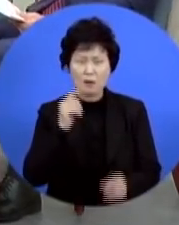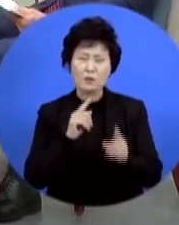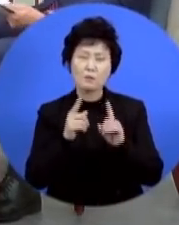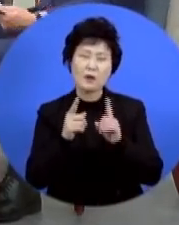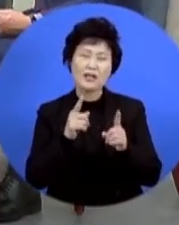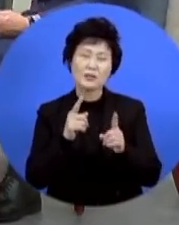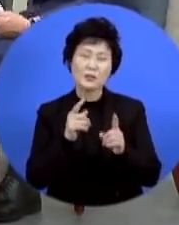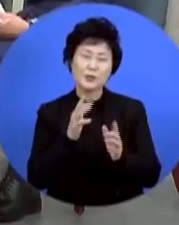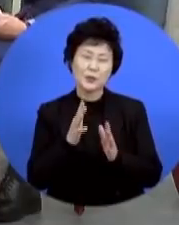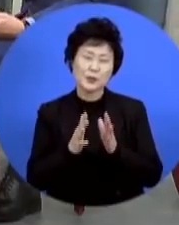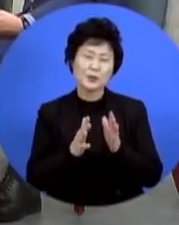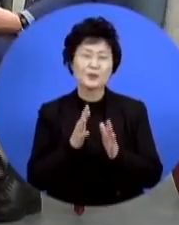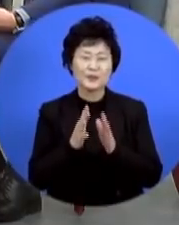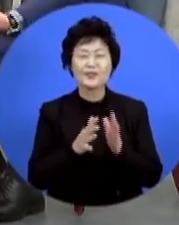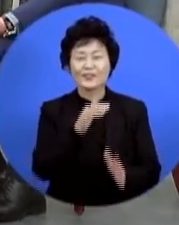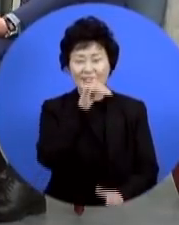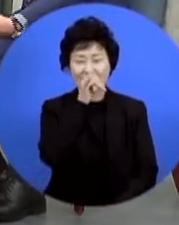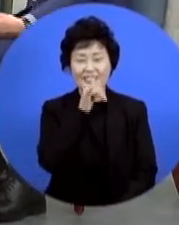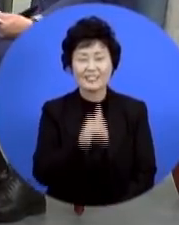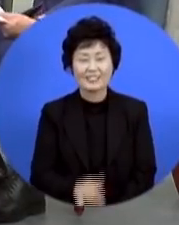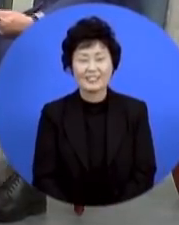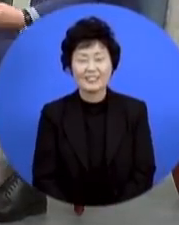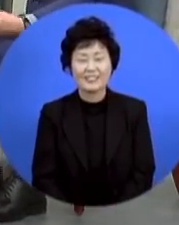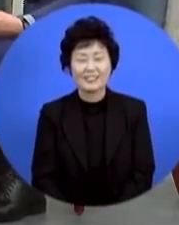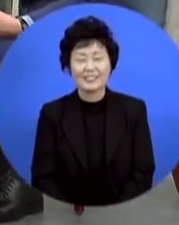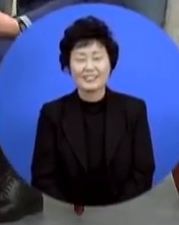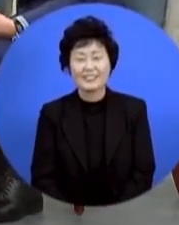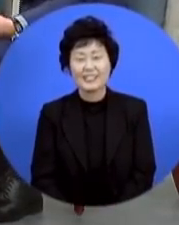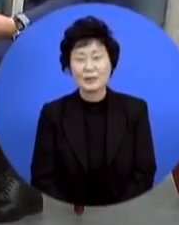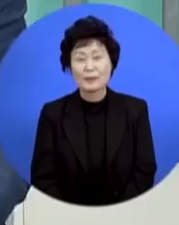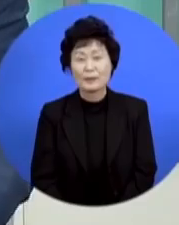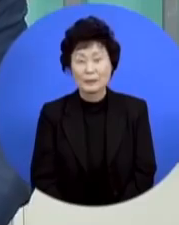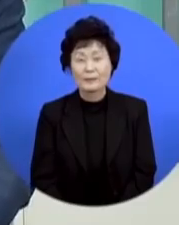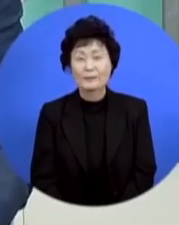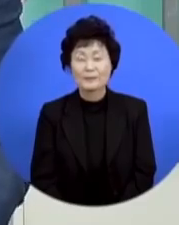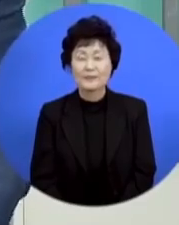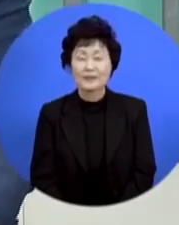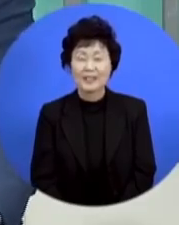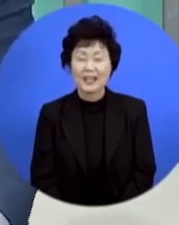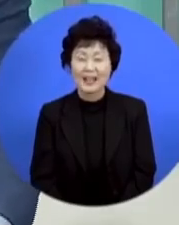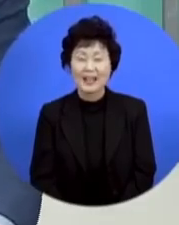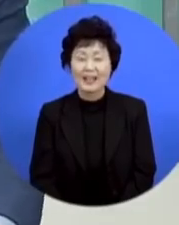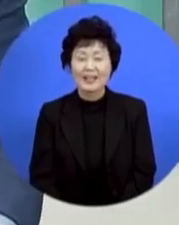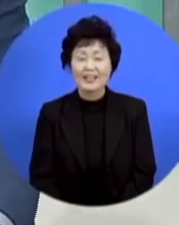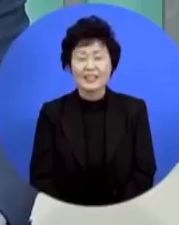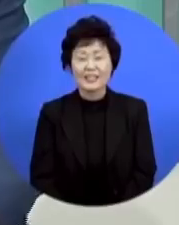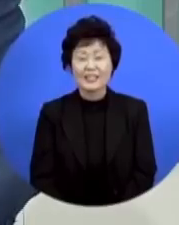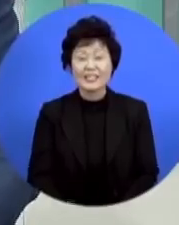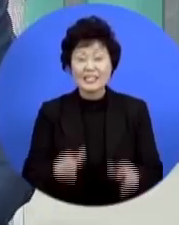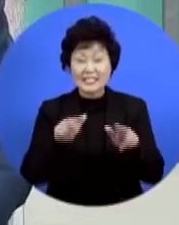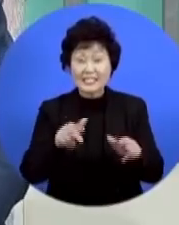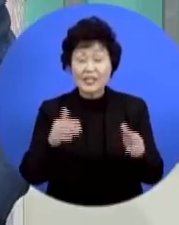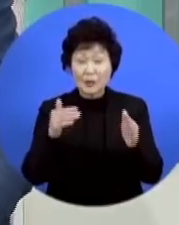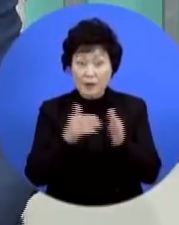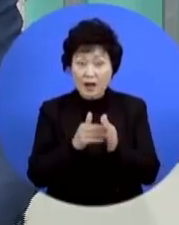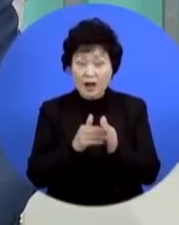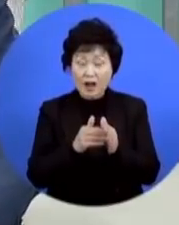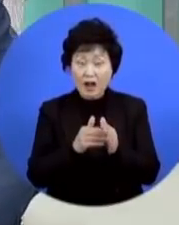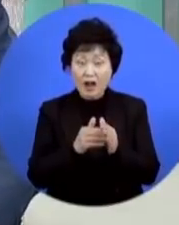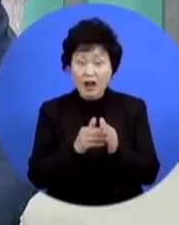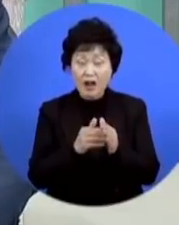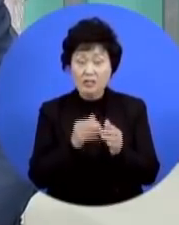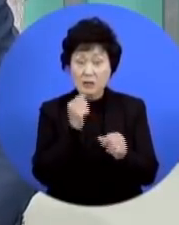그러세요. 그거보다 더한 얘기도 있지만 그런데 목사님 지금까지 내신 책이 몇